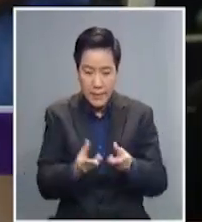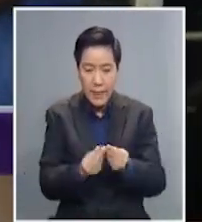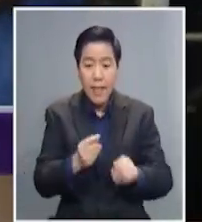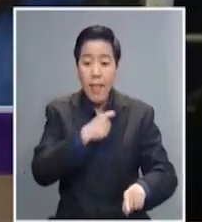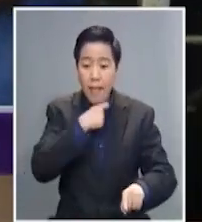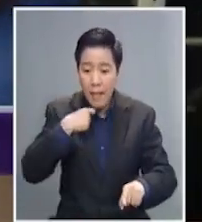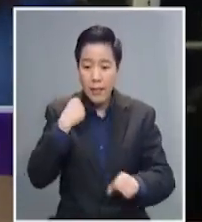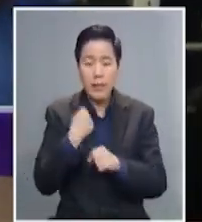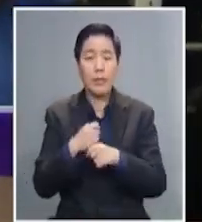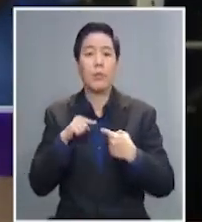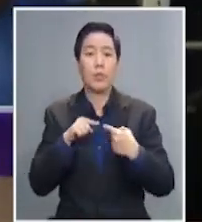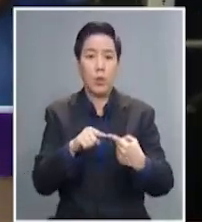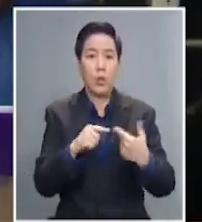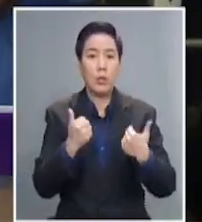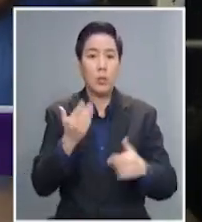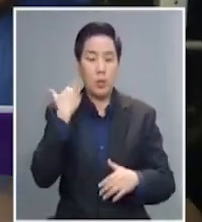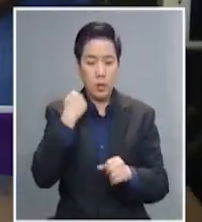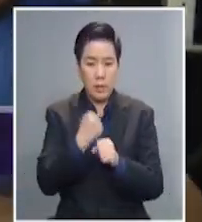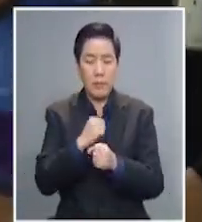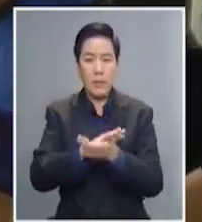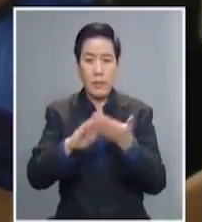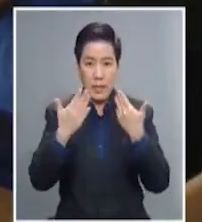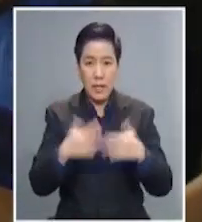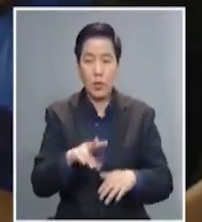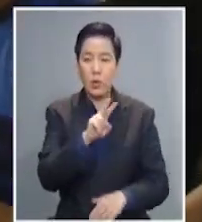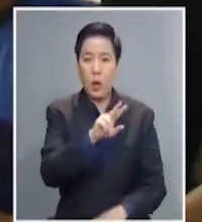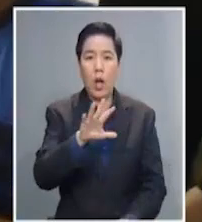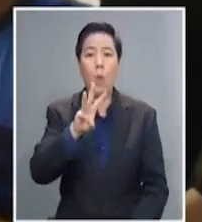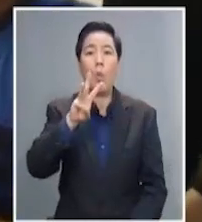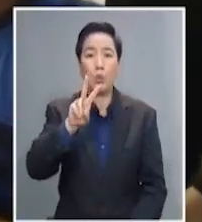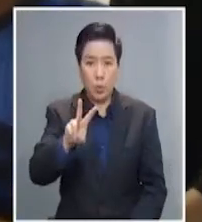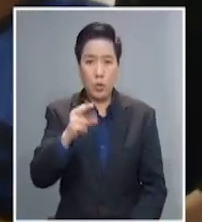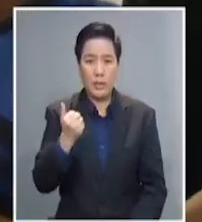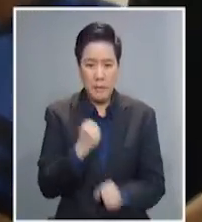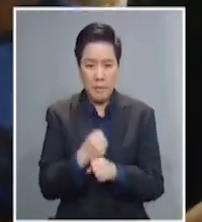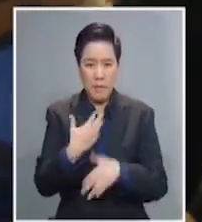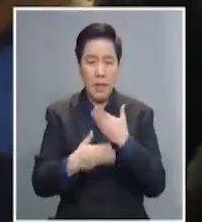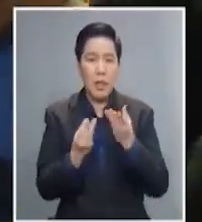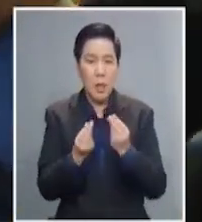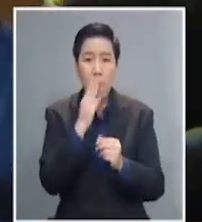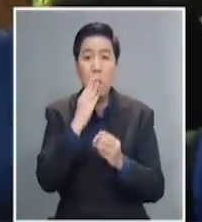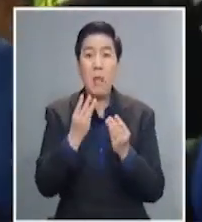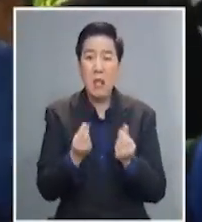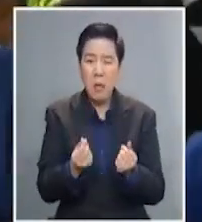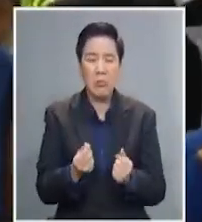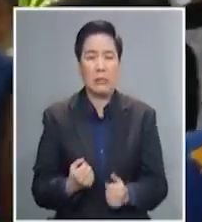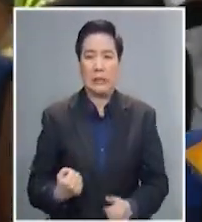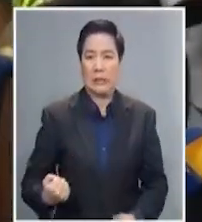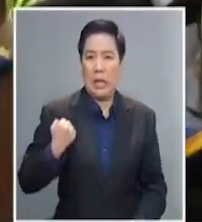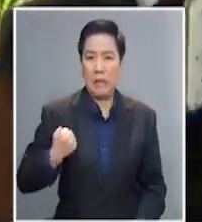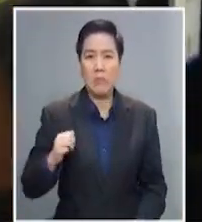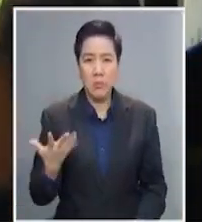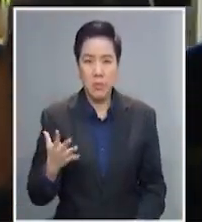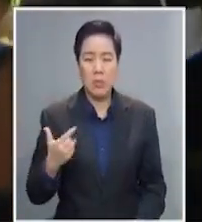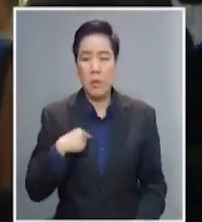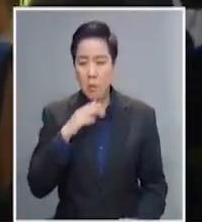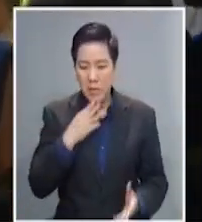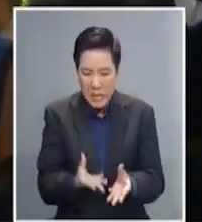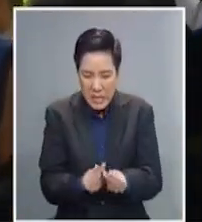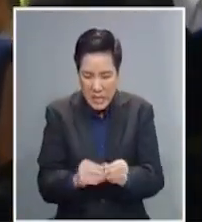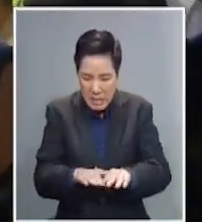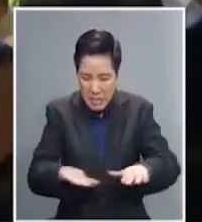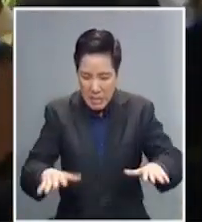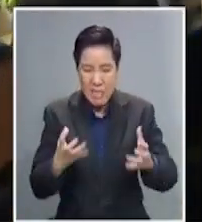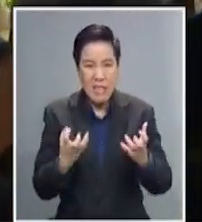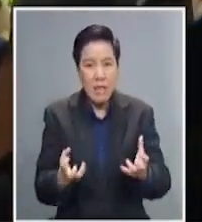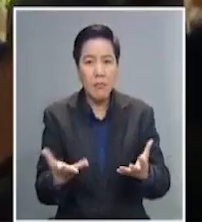างต่อเดิมวางไว้62อ่ะถ้ามันเร็วได้ก็จะทำให้เร็วงั้นเร็วมากเกินไปบางทีมันก็ไม่แข็งแรงถ้าดินมันไม่แข็งอ่ะแล้ว